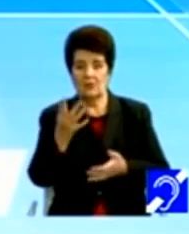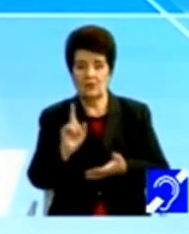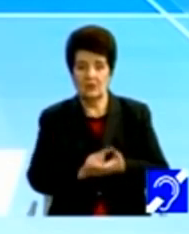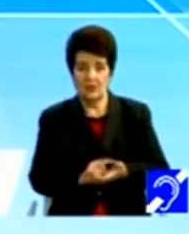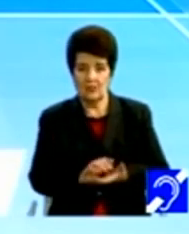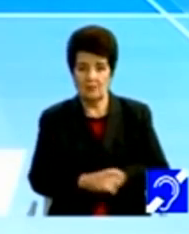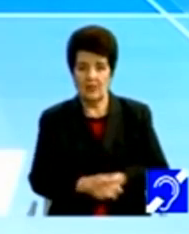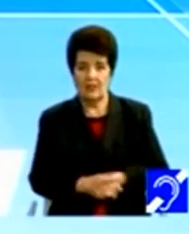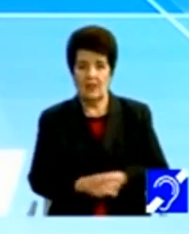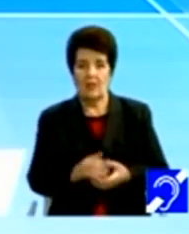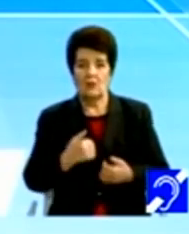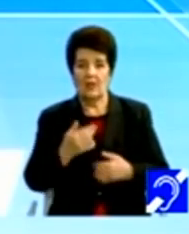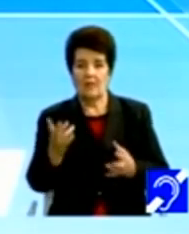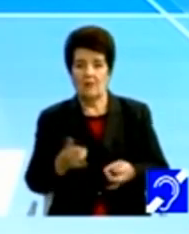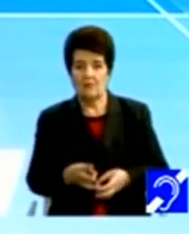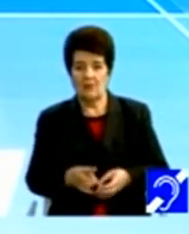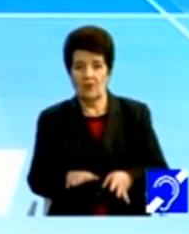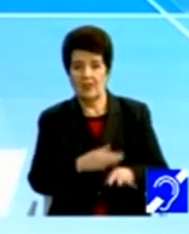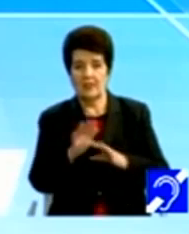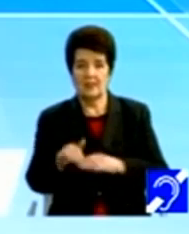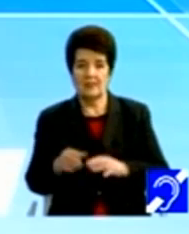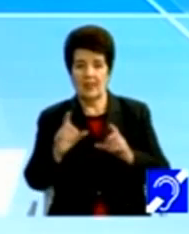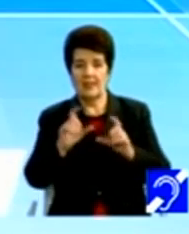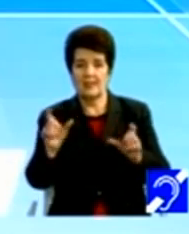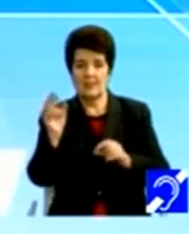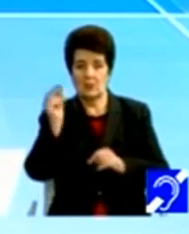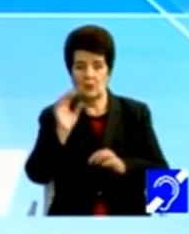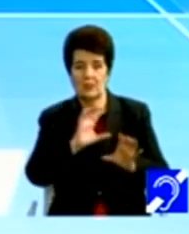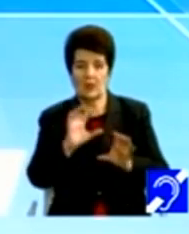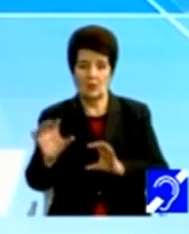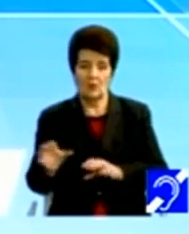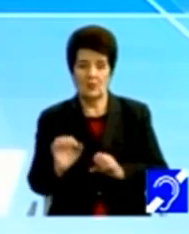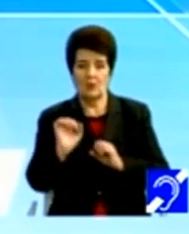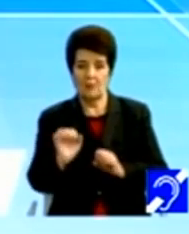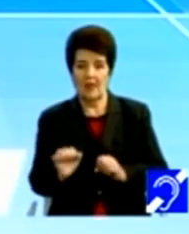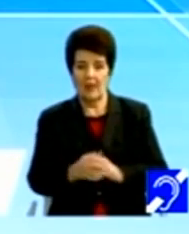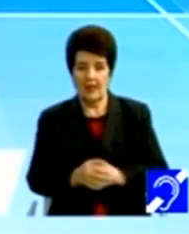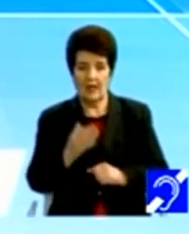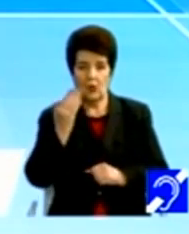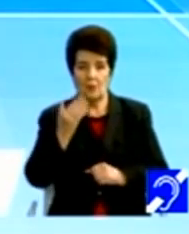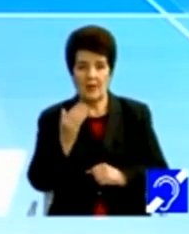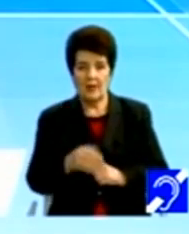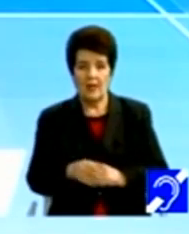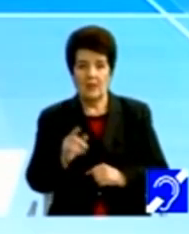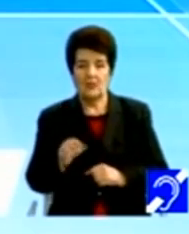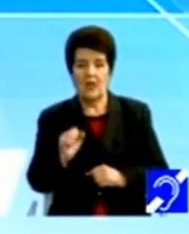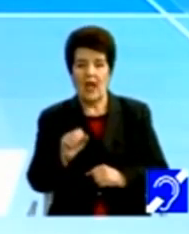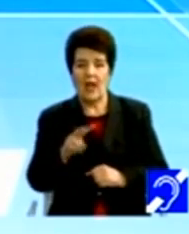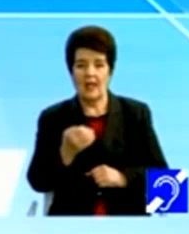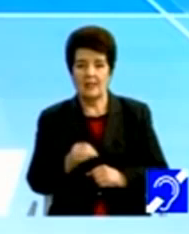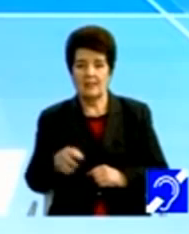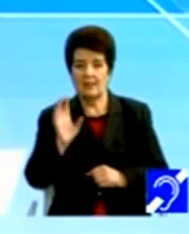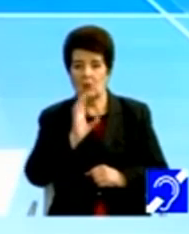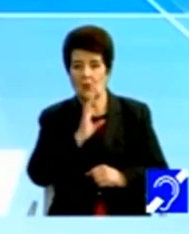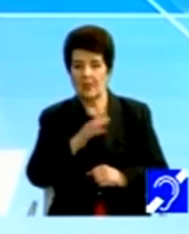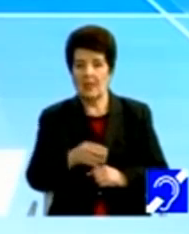angajament, noi avem nevoie de transferul instituțiilor de securitate și apărare a României și a Alianței Nord-Atlantice,